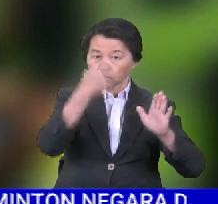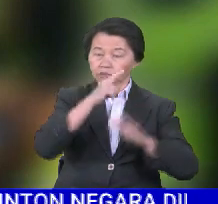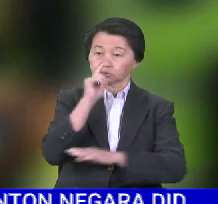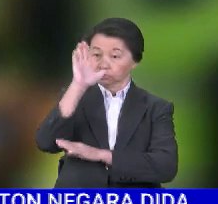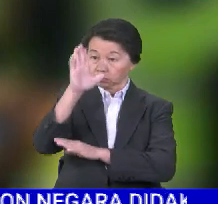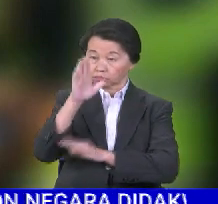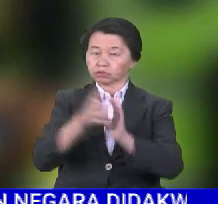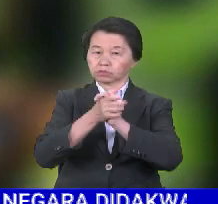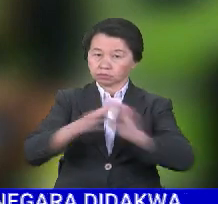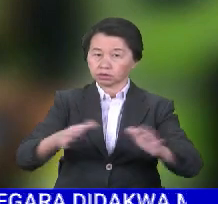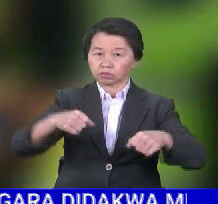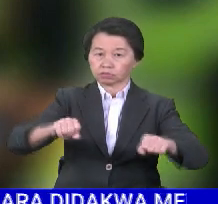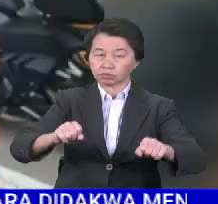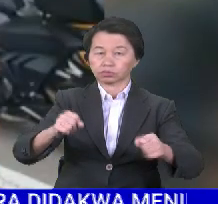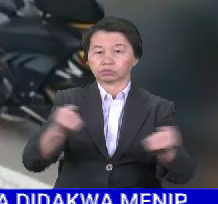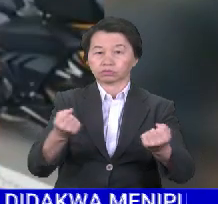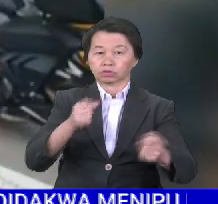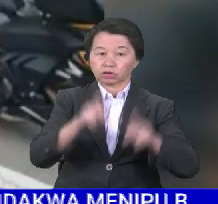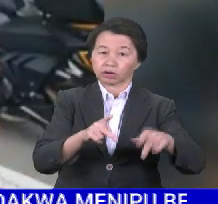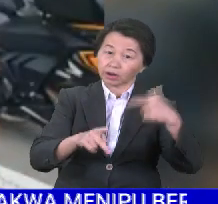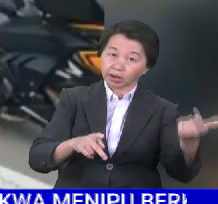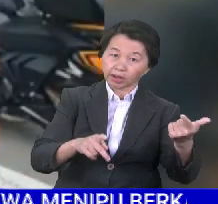menjamin keselamatan pengguna jalan raya lain.